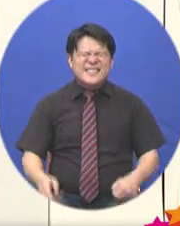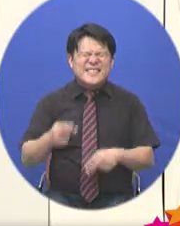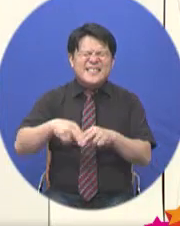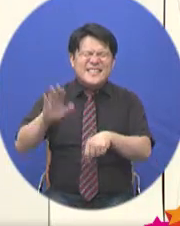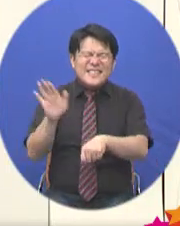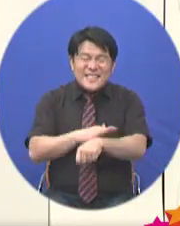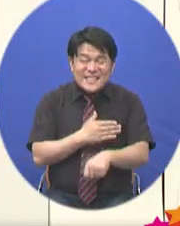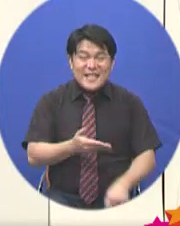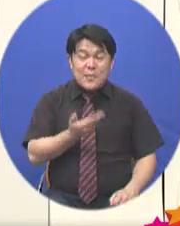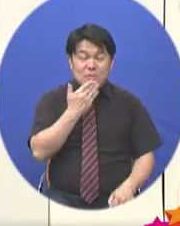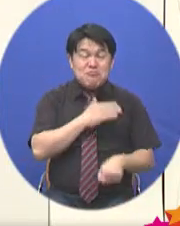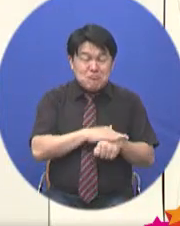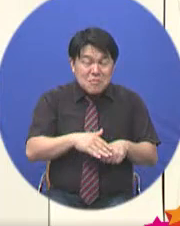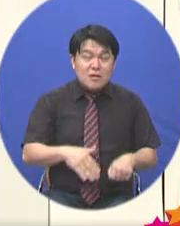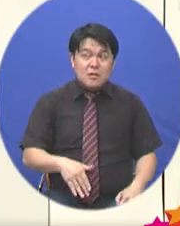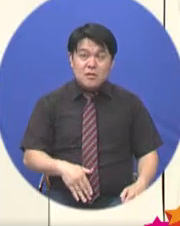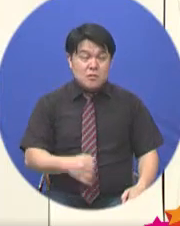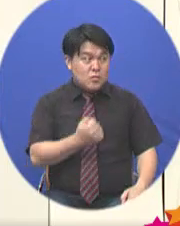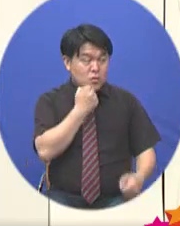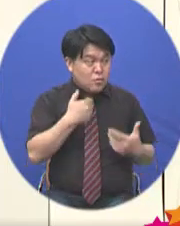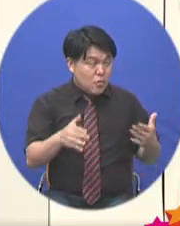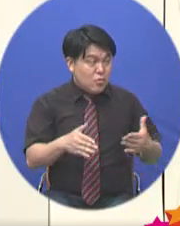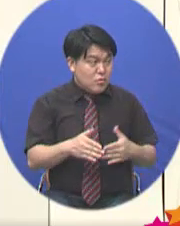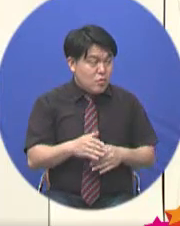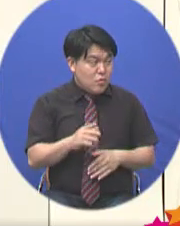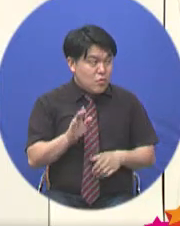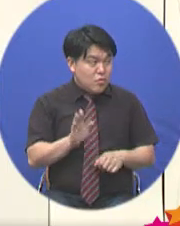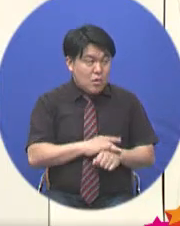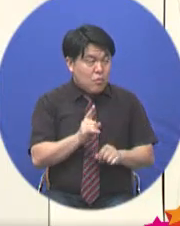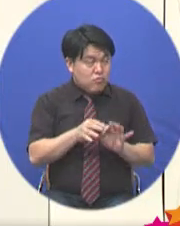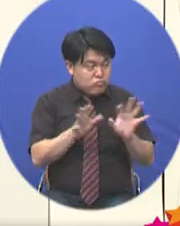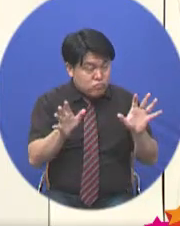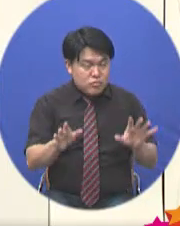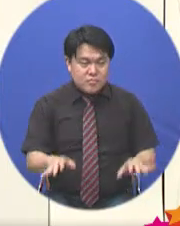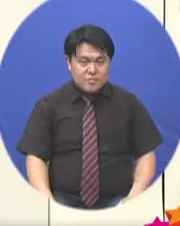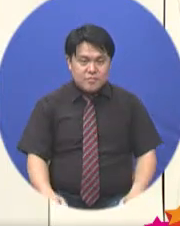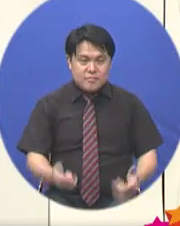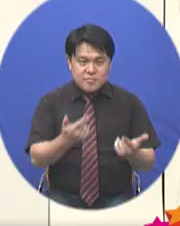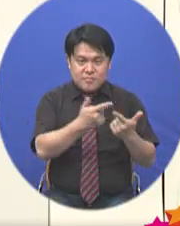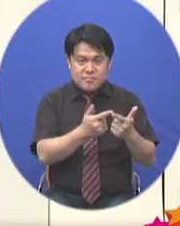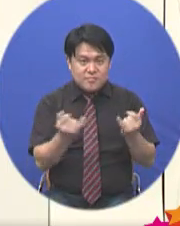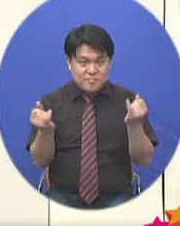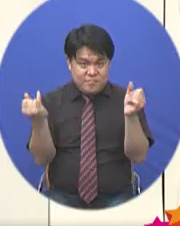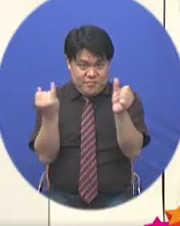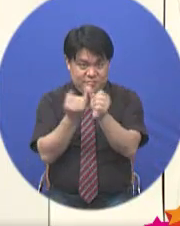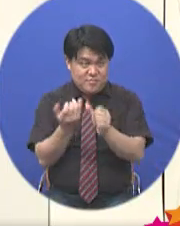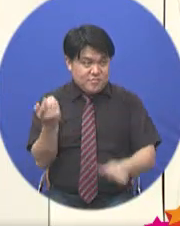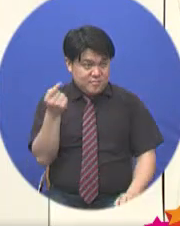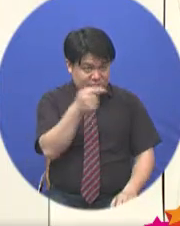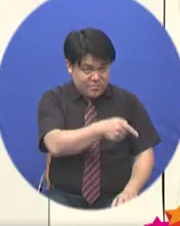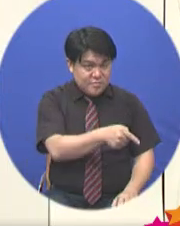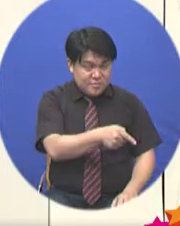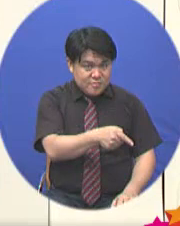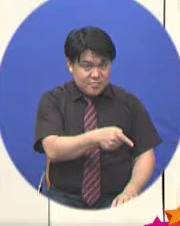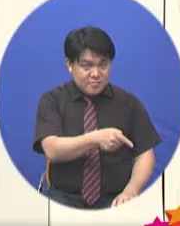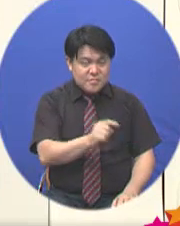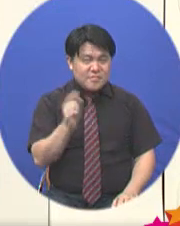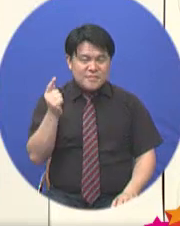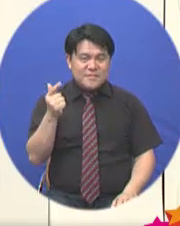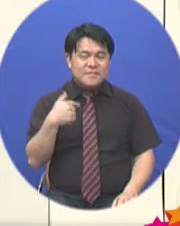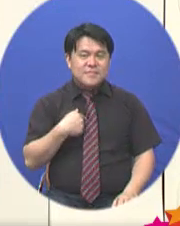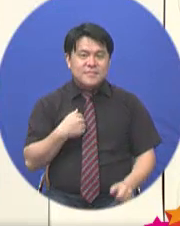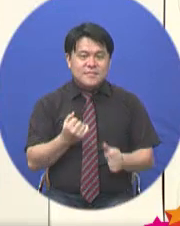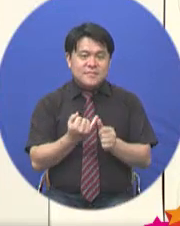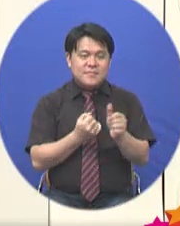왜 웃으세요? 아, 잘 드시면 되죠. 못하는 게 있을 수도 있죠. 그러면 부산으로 시집을 오신 건가요? 아니, 그